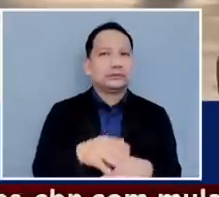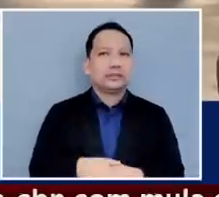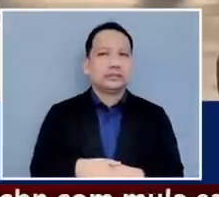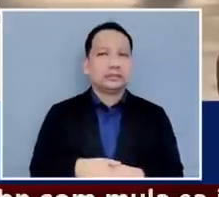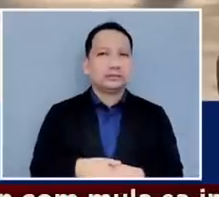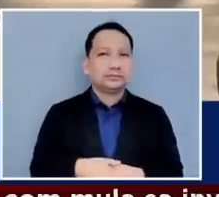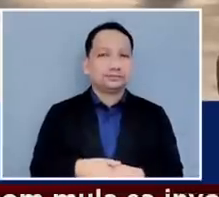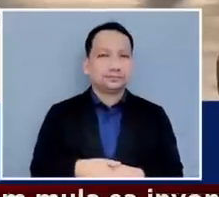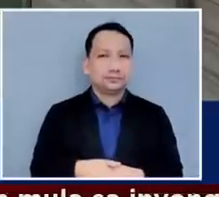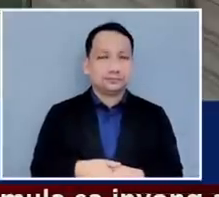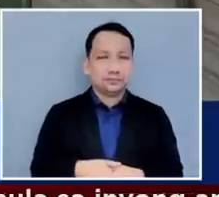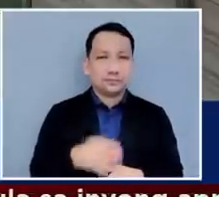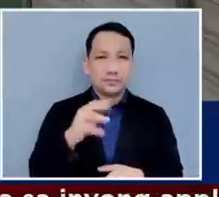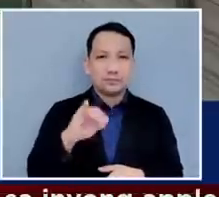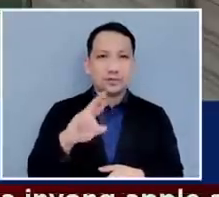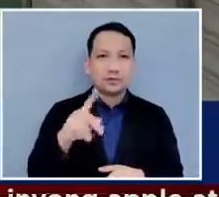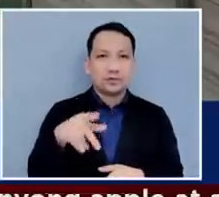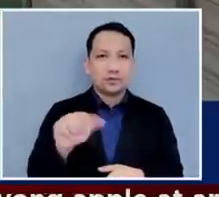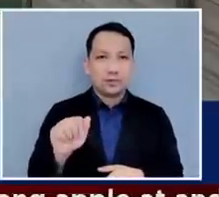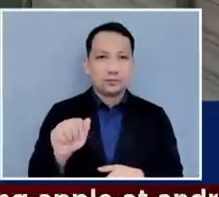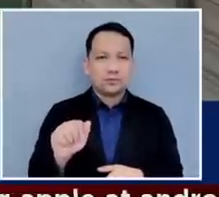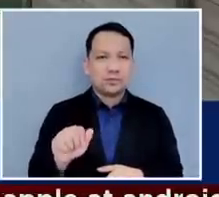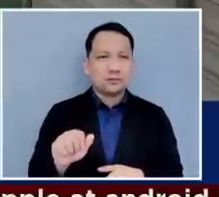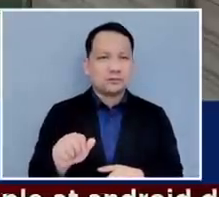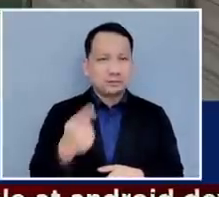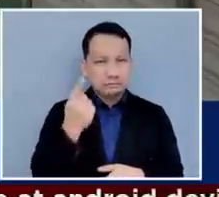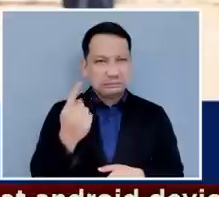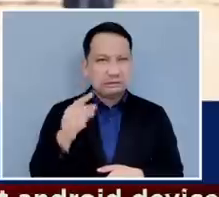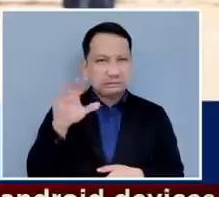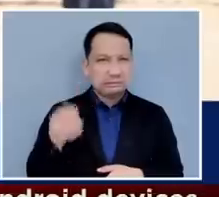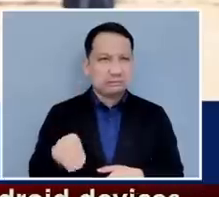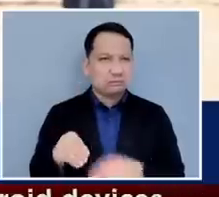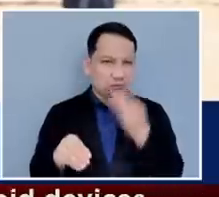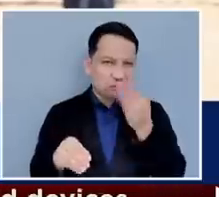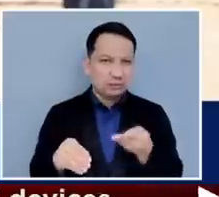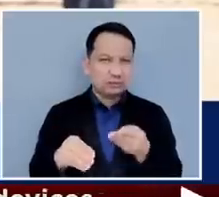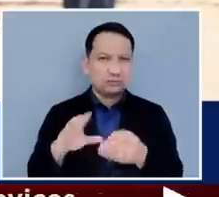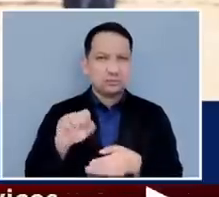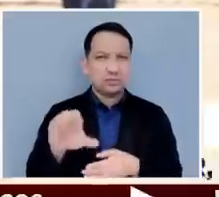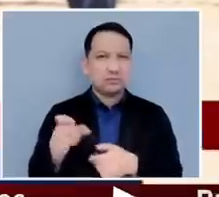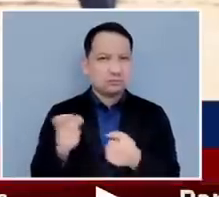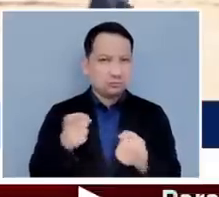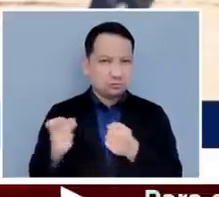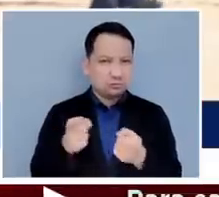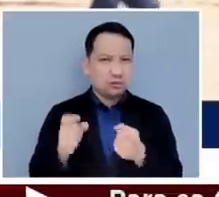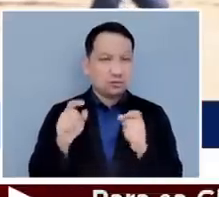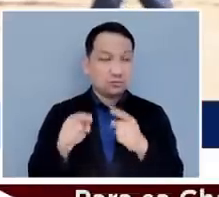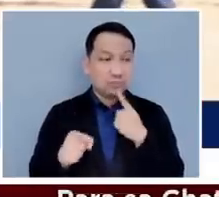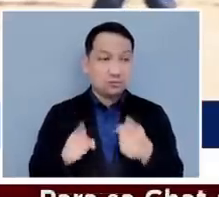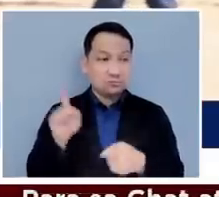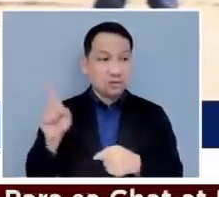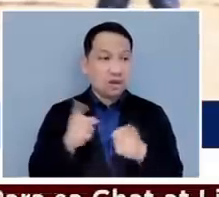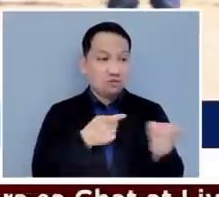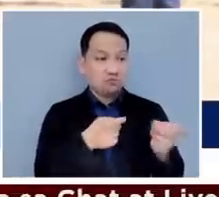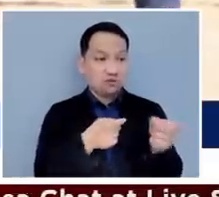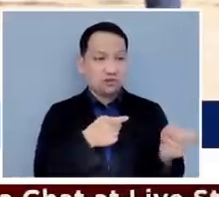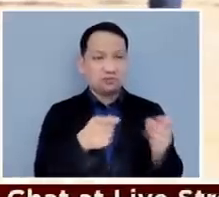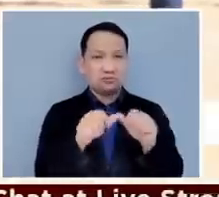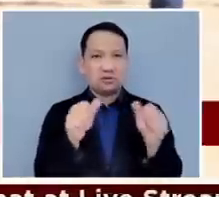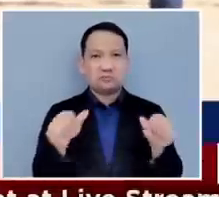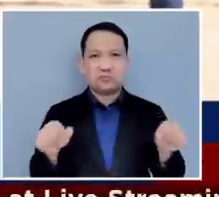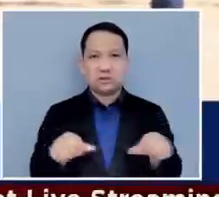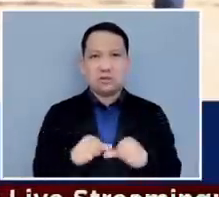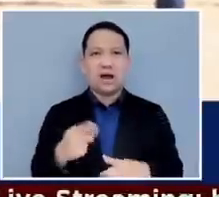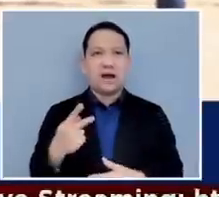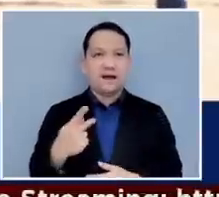giit ng Mimaropa Police, isolated case lang ang nangyari. Kontrolado po yung sitwasyon dun sa area and we have already